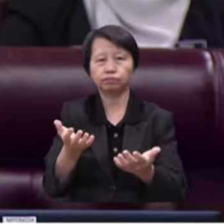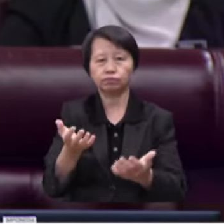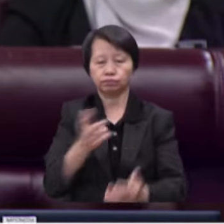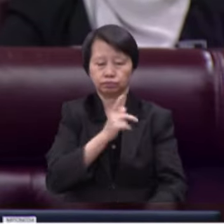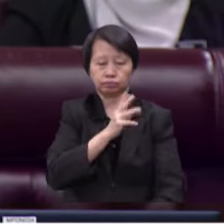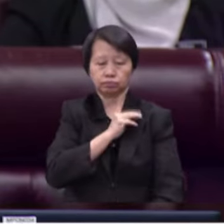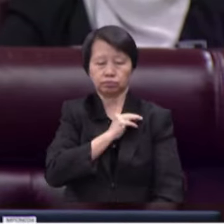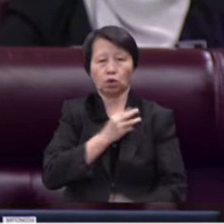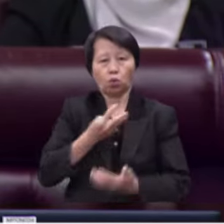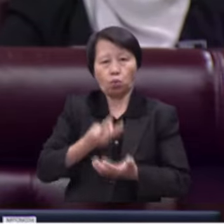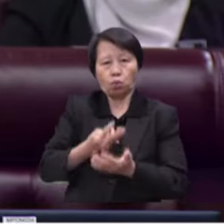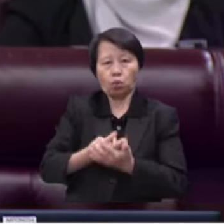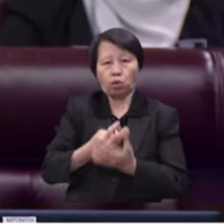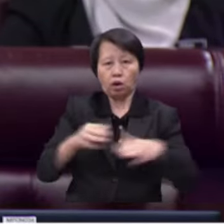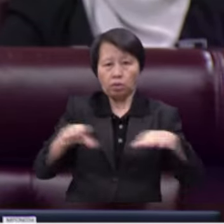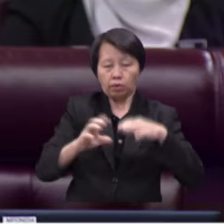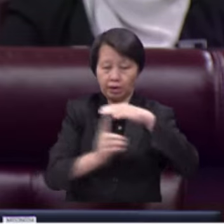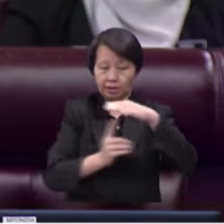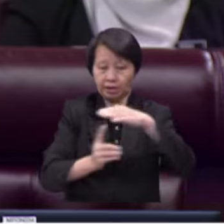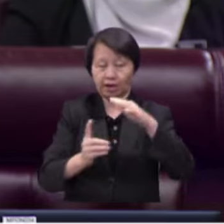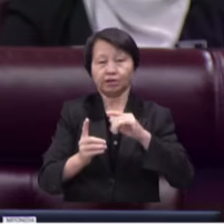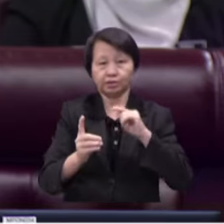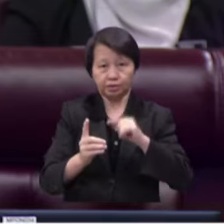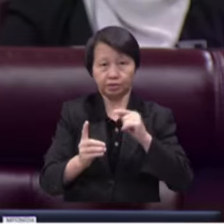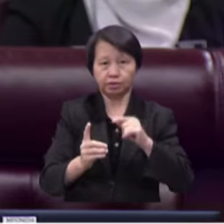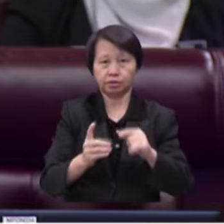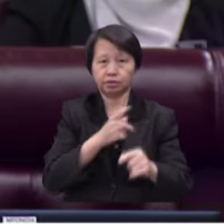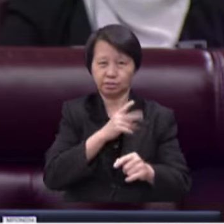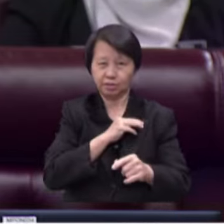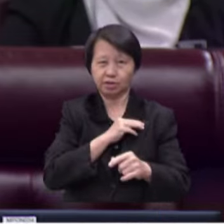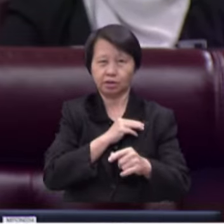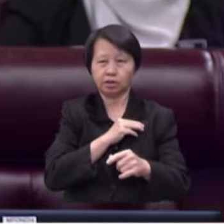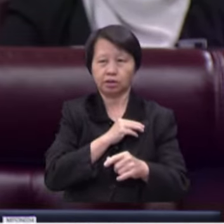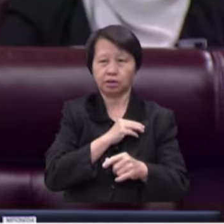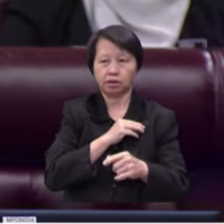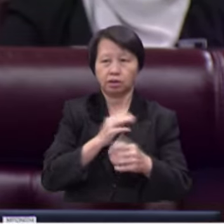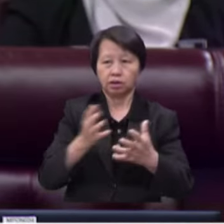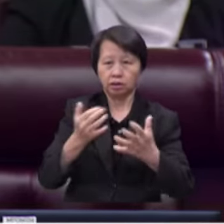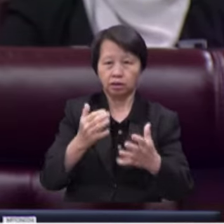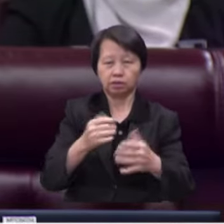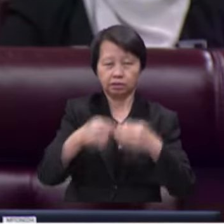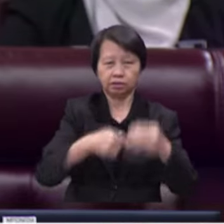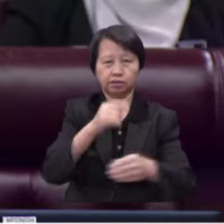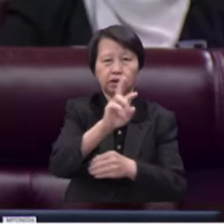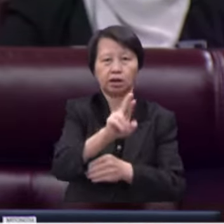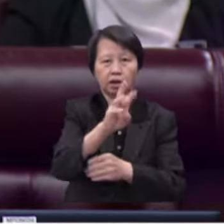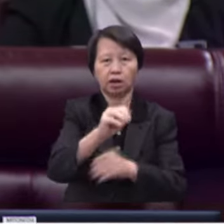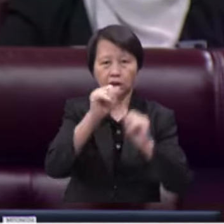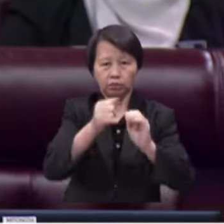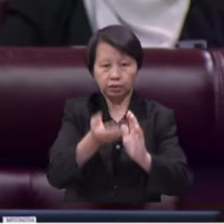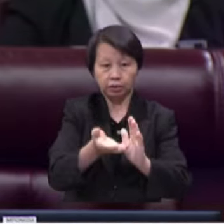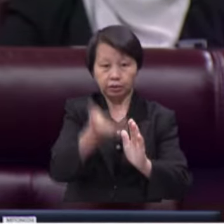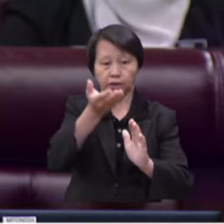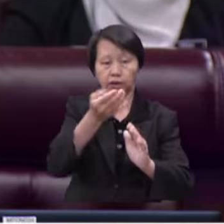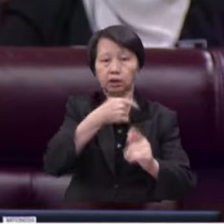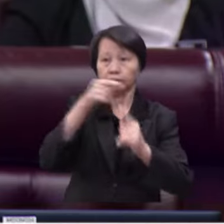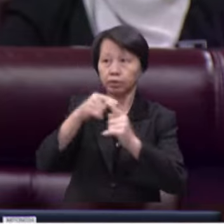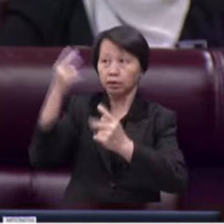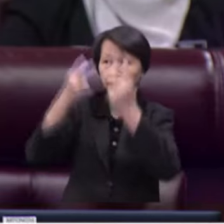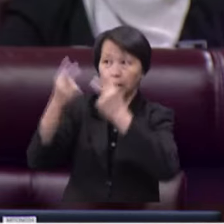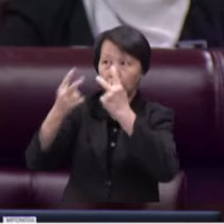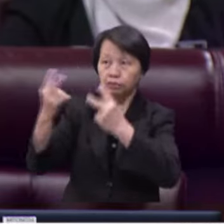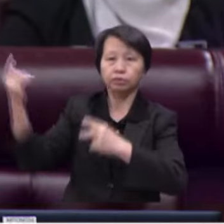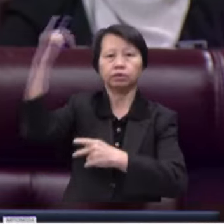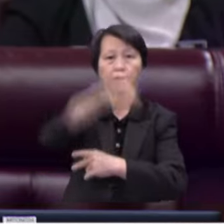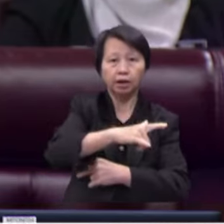kementerian keuangan yang membuat dasar tentang kain Diman terhadap ringgit itu boleh ditingkatkan apabila pelancong bertambah